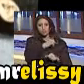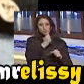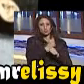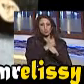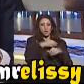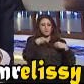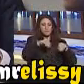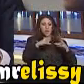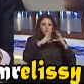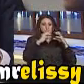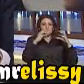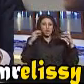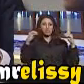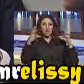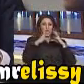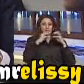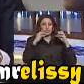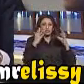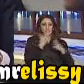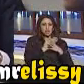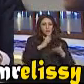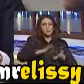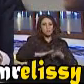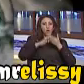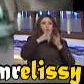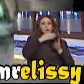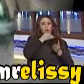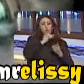اخواته التلاتة. تعالوا نشوف الفيديو ونرجع تاني.